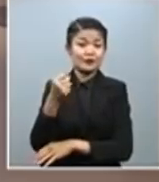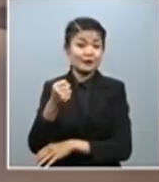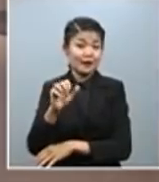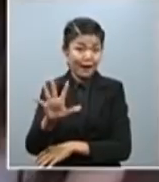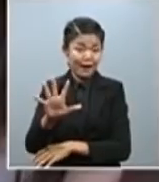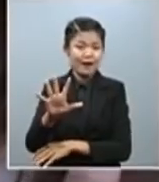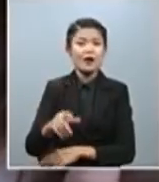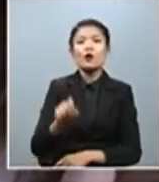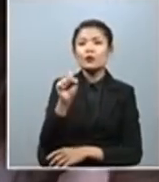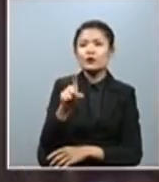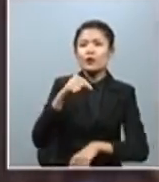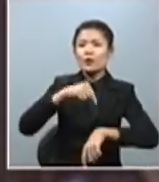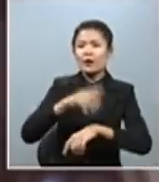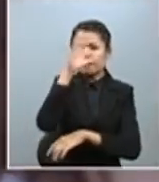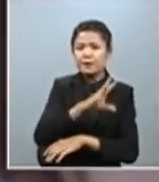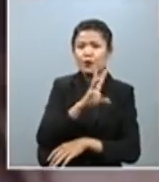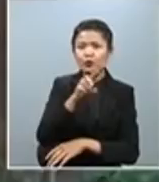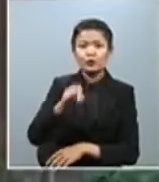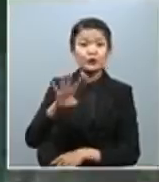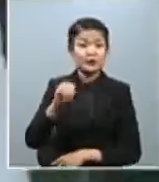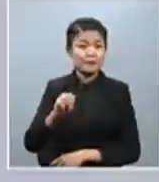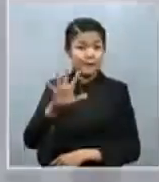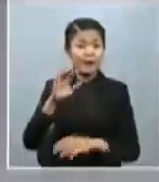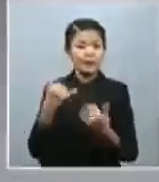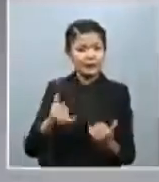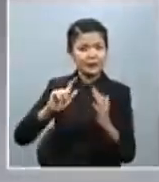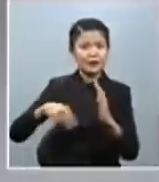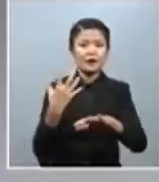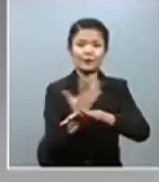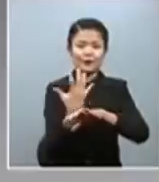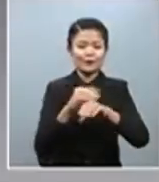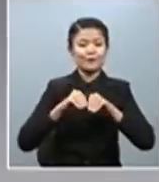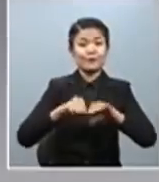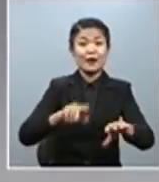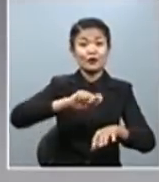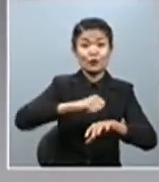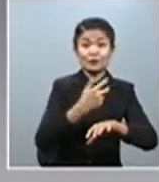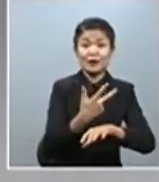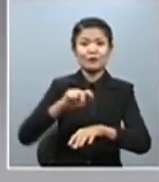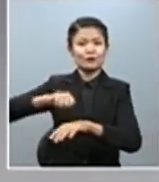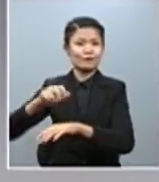า 18:45 น.เริ่มวันนี้ตอนแรกทางช่อง3และช่อง33ค่ะ